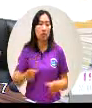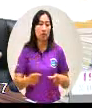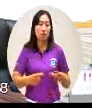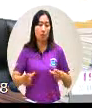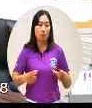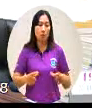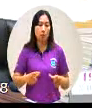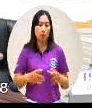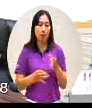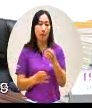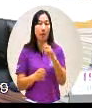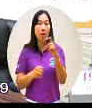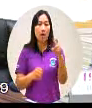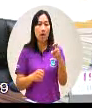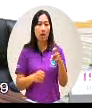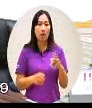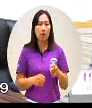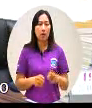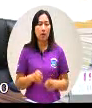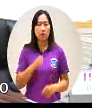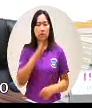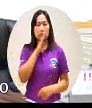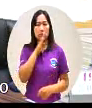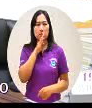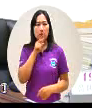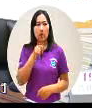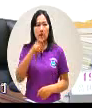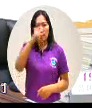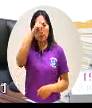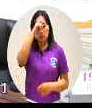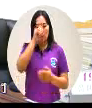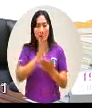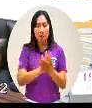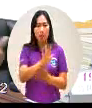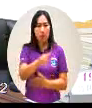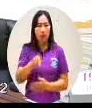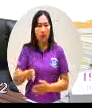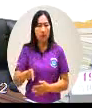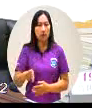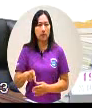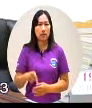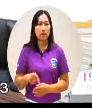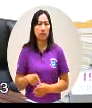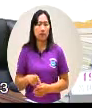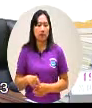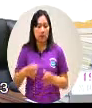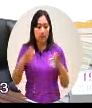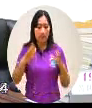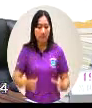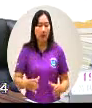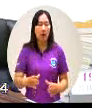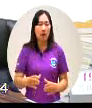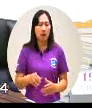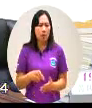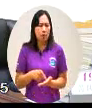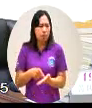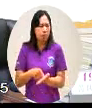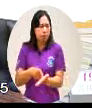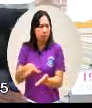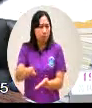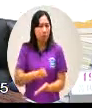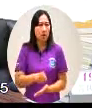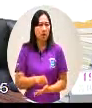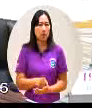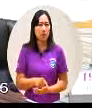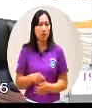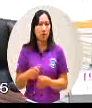是讲未来这种的硬体的这个争取吼，应该更加较有力头一下。哦，你是